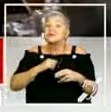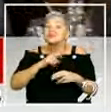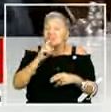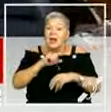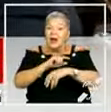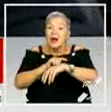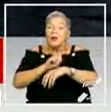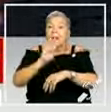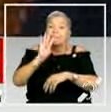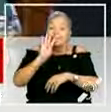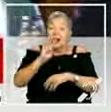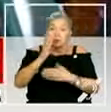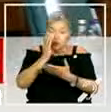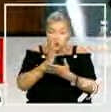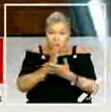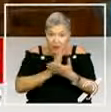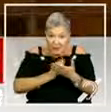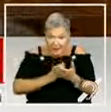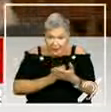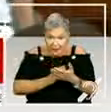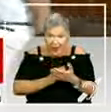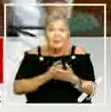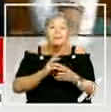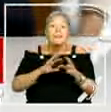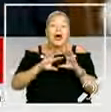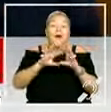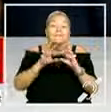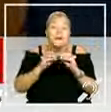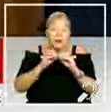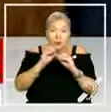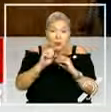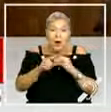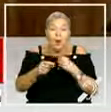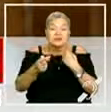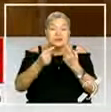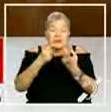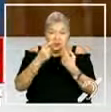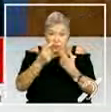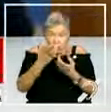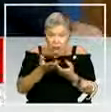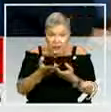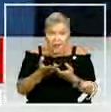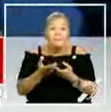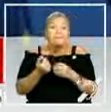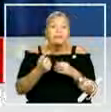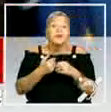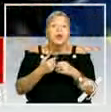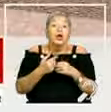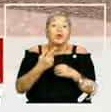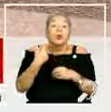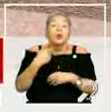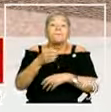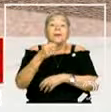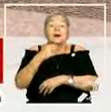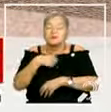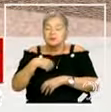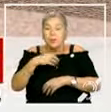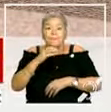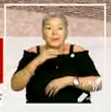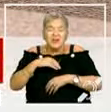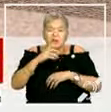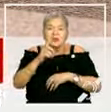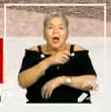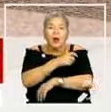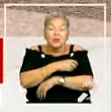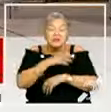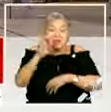ora 16:30, ora României, când șeful executivului de la București va sta față în față cu Ursula von der Leyen și va